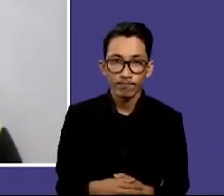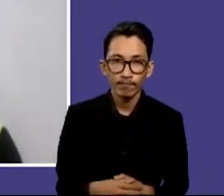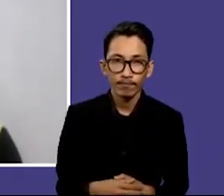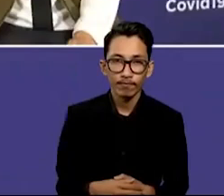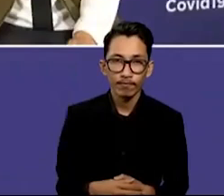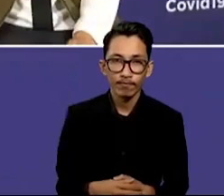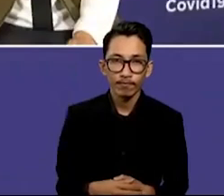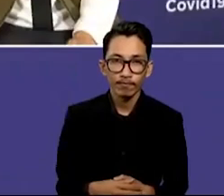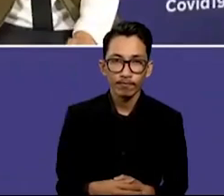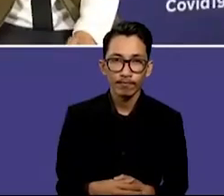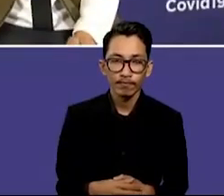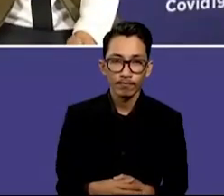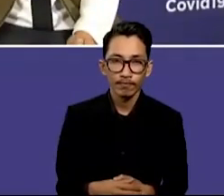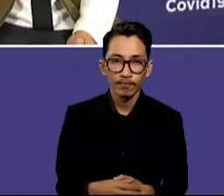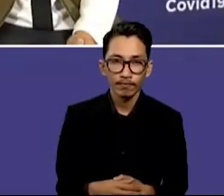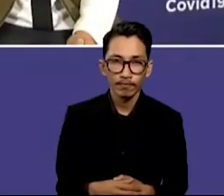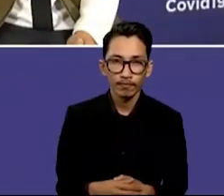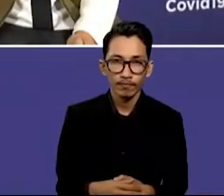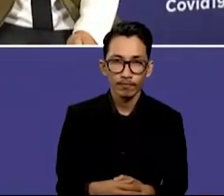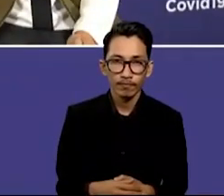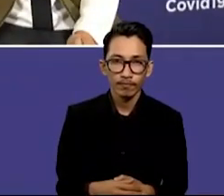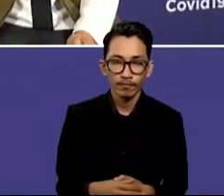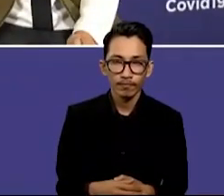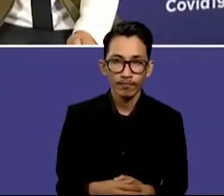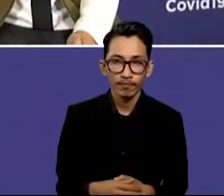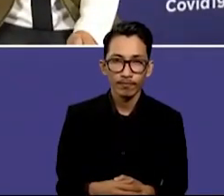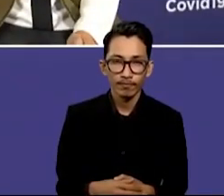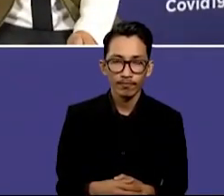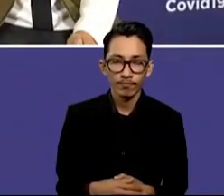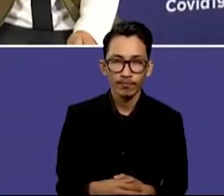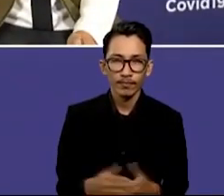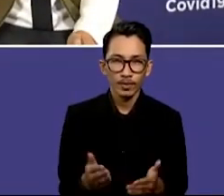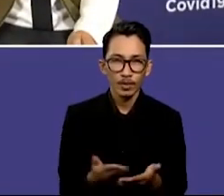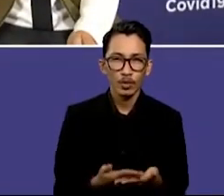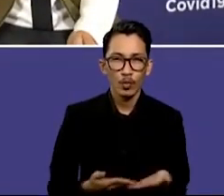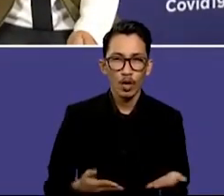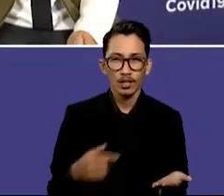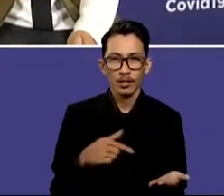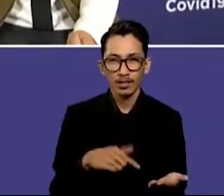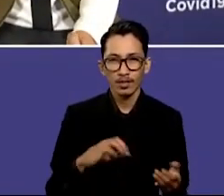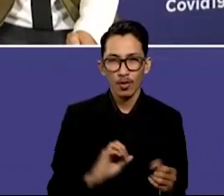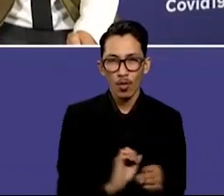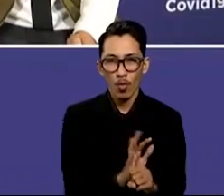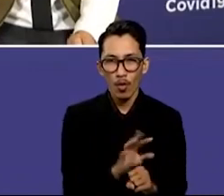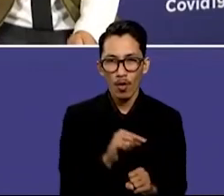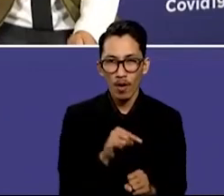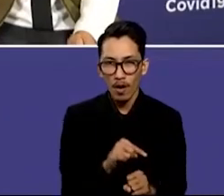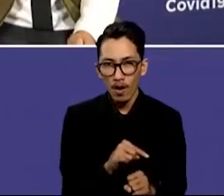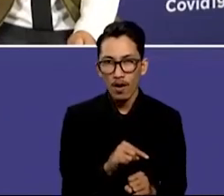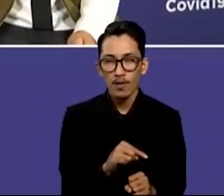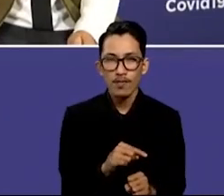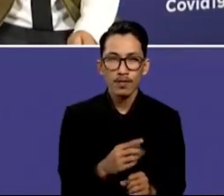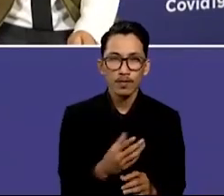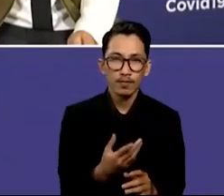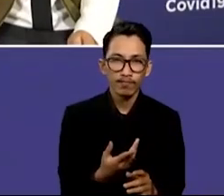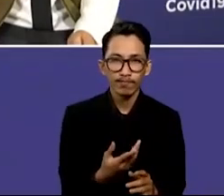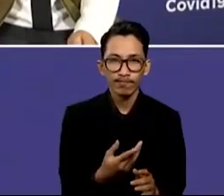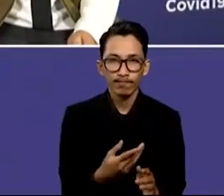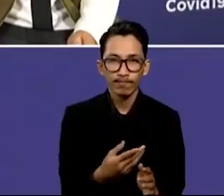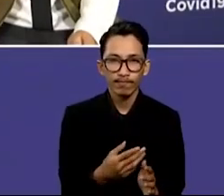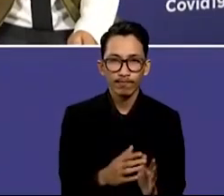Ya tentu saja dengan wabah ini yang kita ketahui kalau tidak salah sekitar